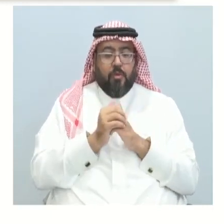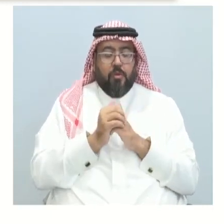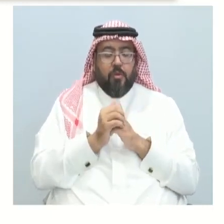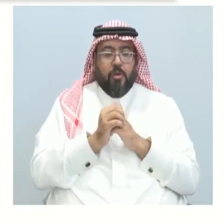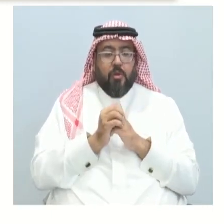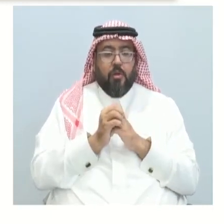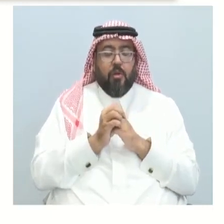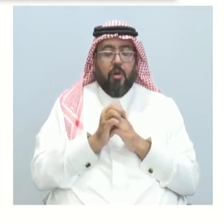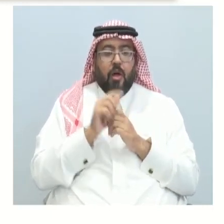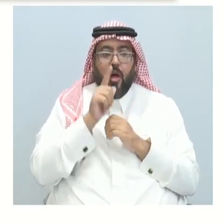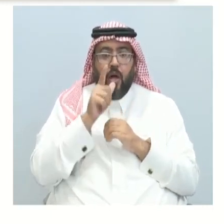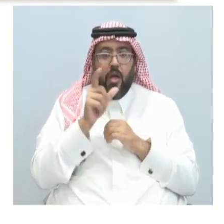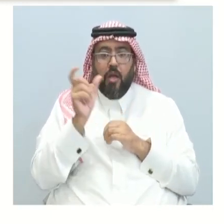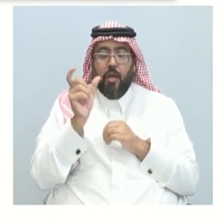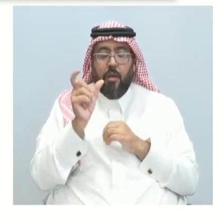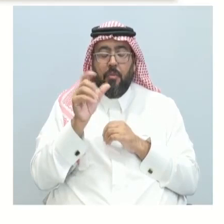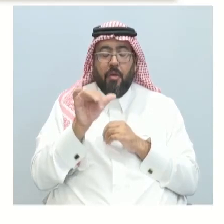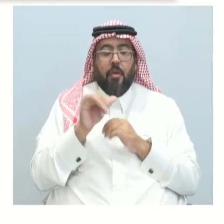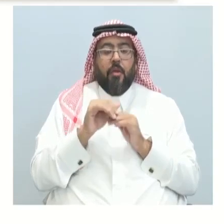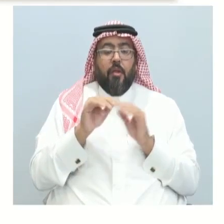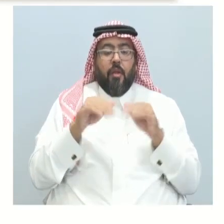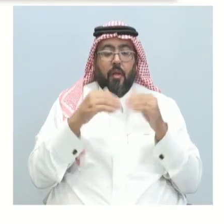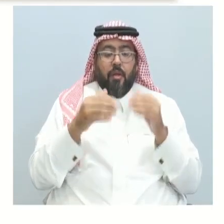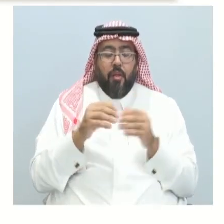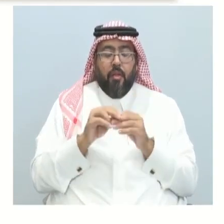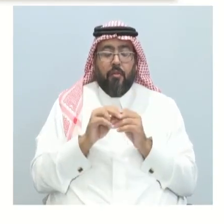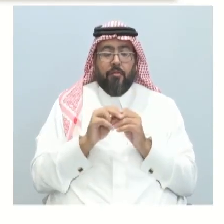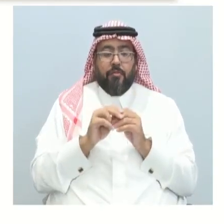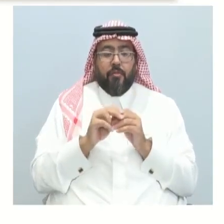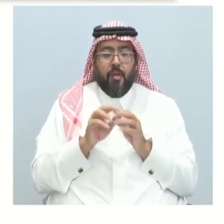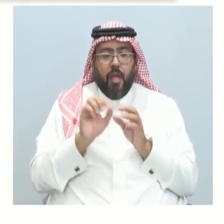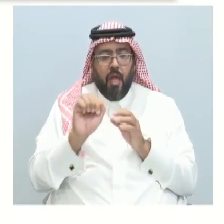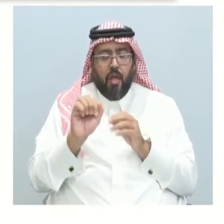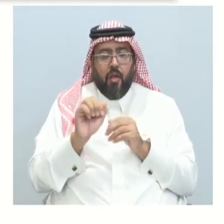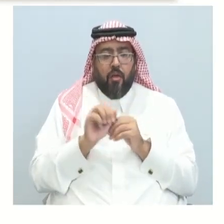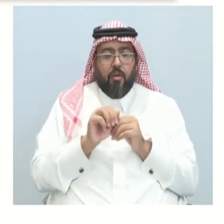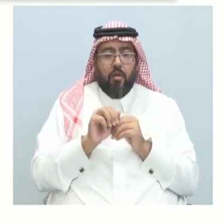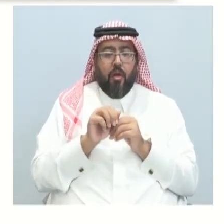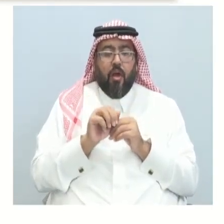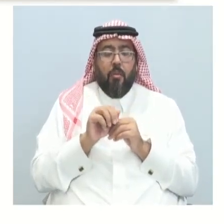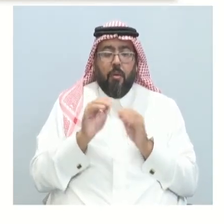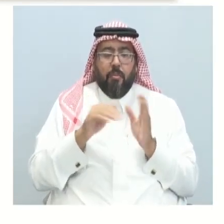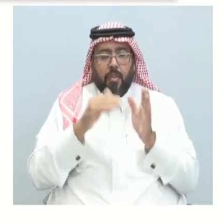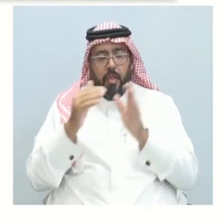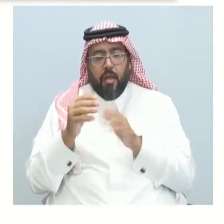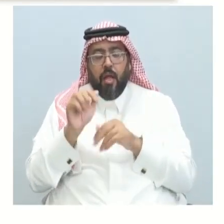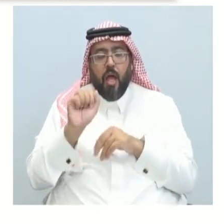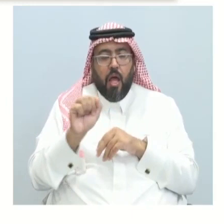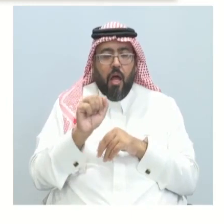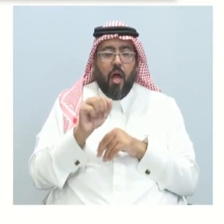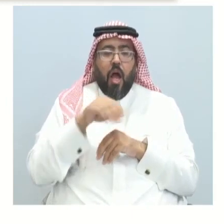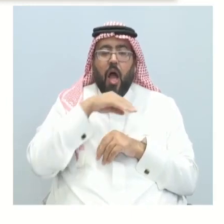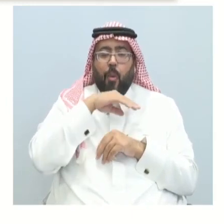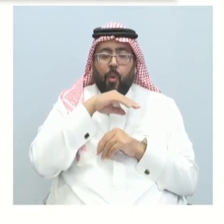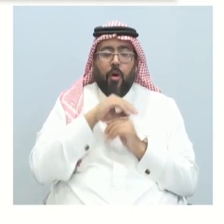وقالها النبي صلى الله عليه وسلم ثلاثا ثم عرج على جانب حق حق الاب فتقديم حق